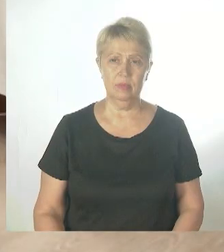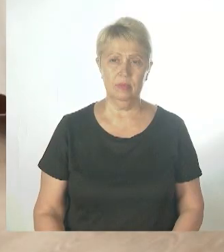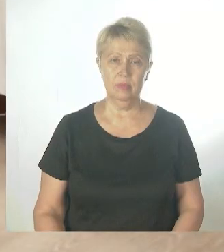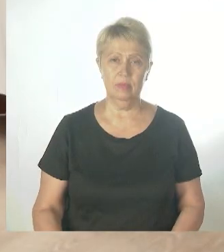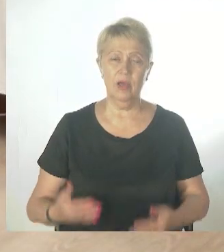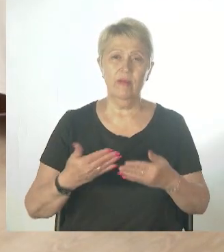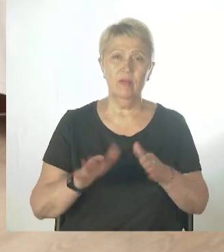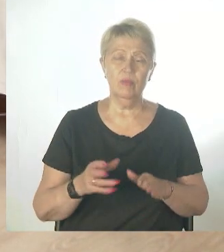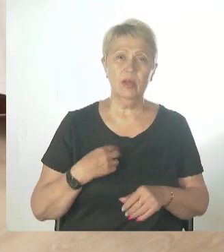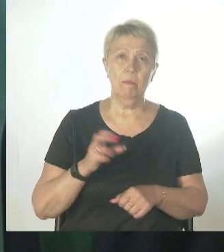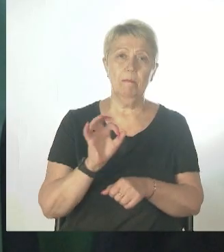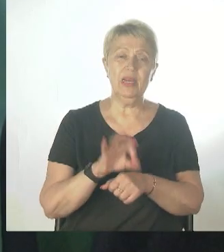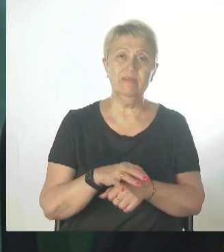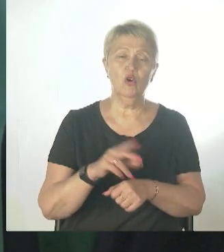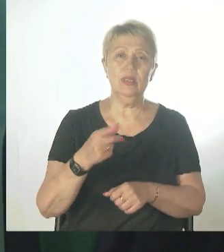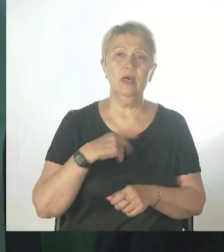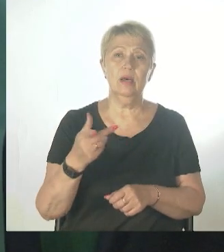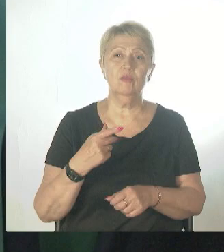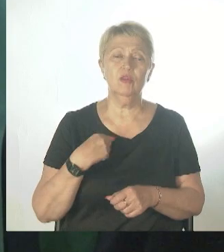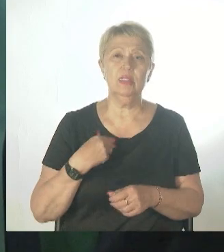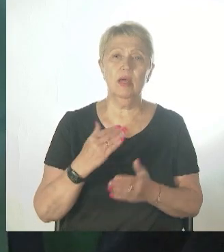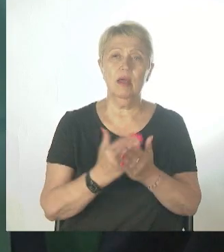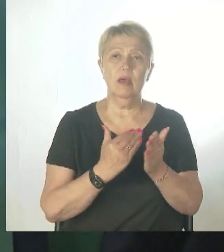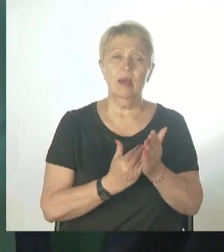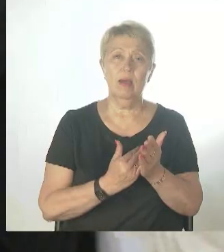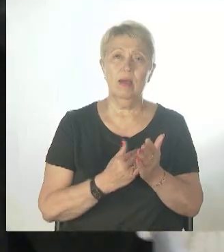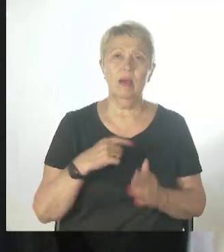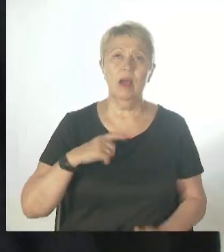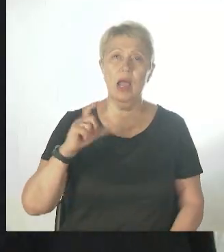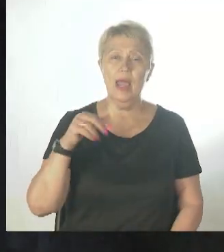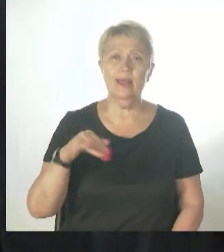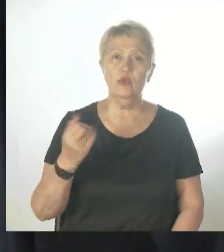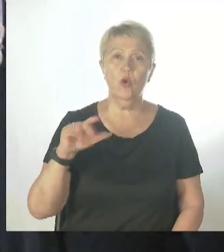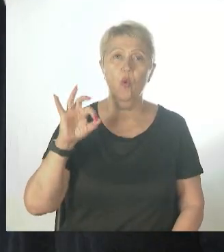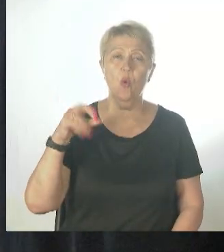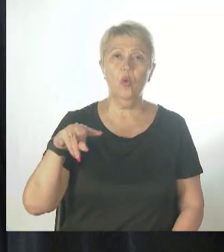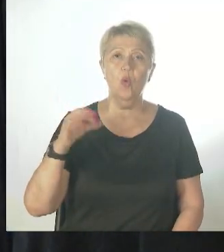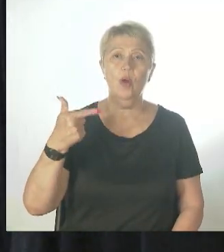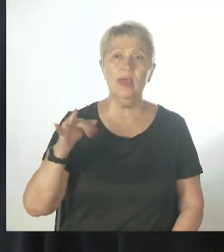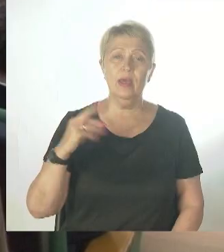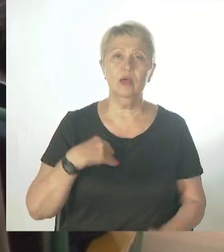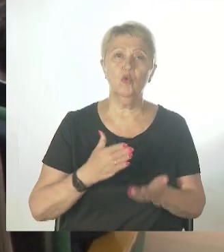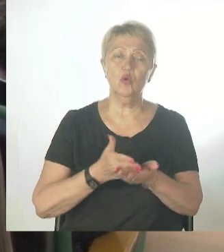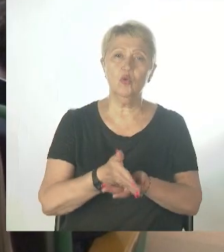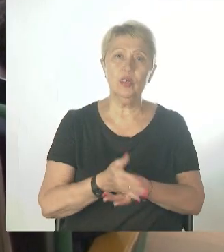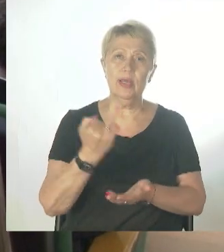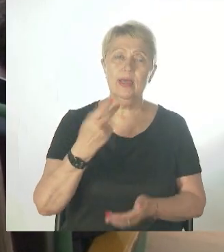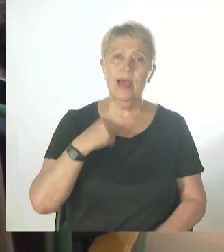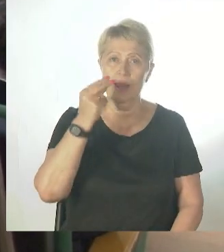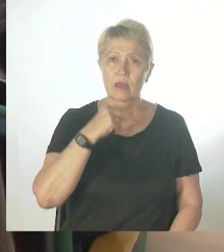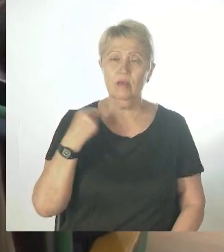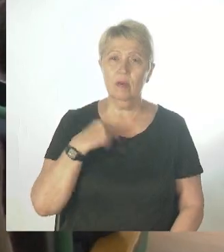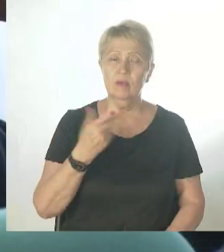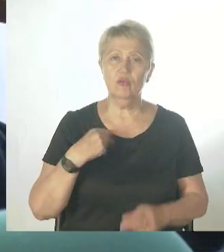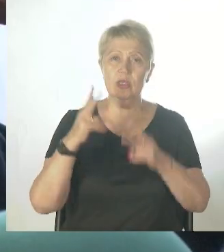Выпускникам присвоена квалификация бакалавра по направлениям теология, а также подготовка служителей и религиозного персонала